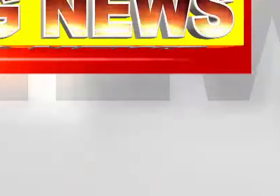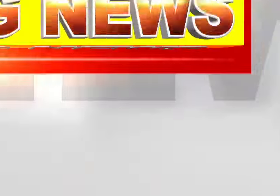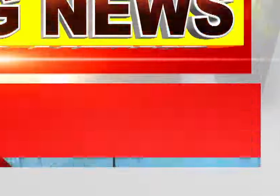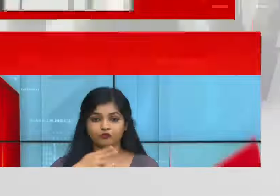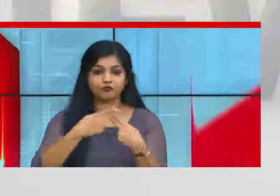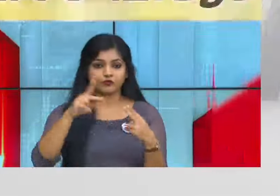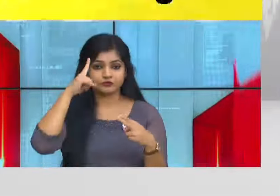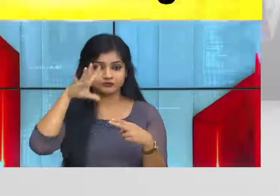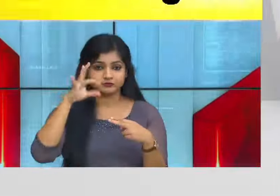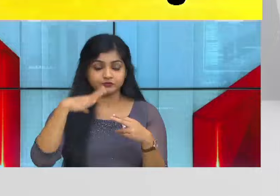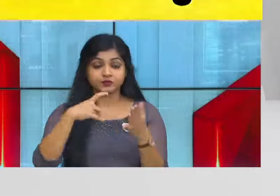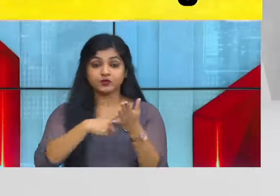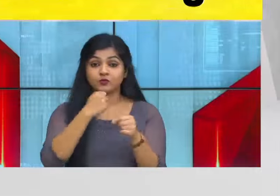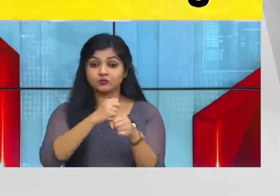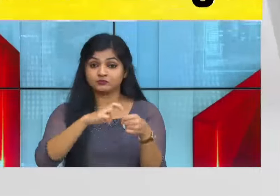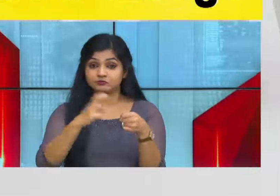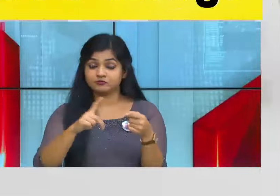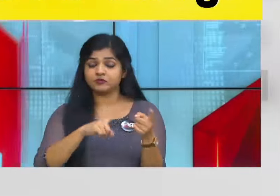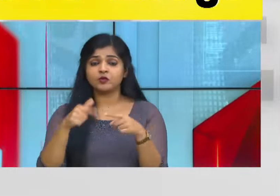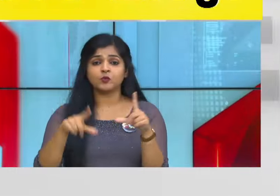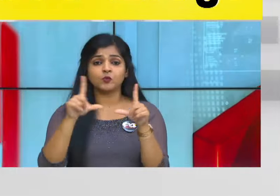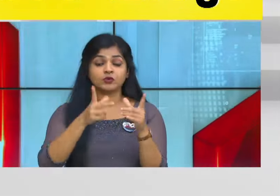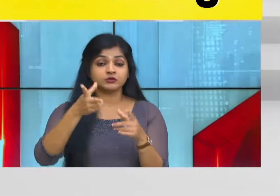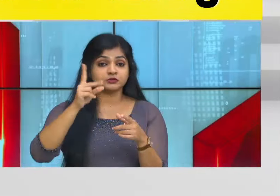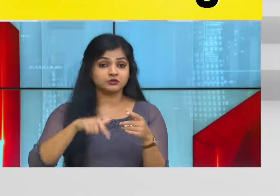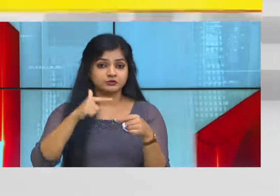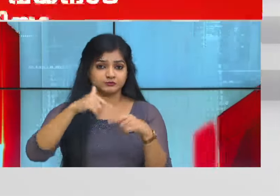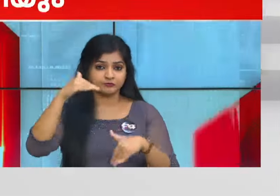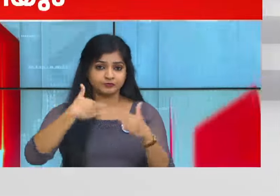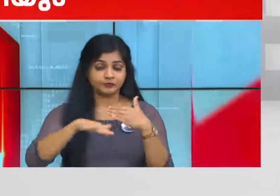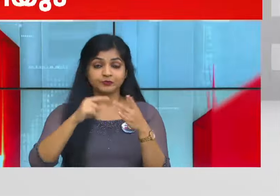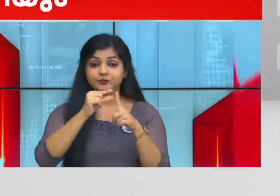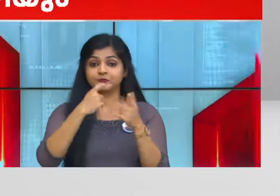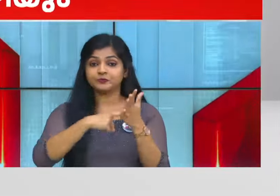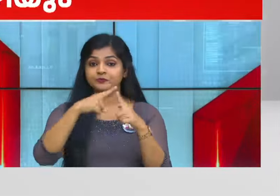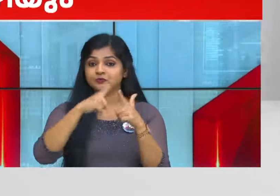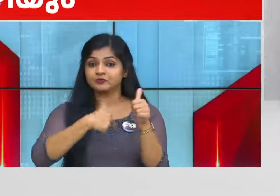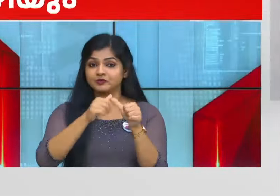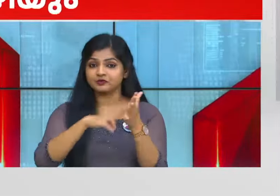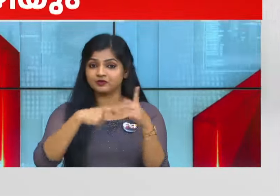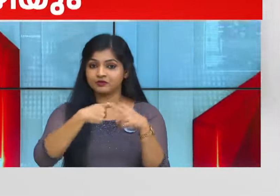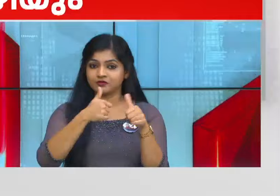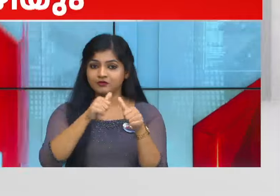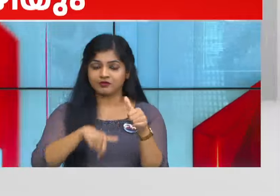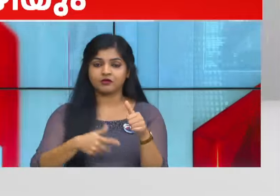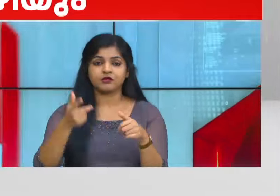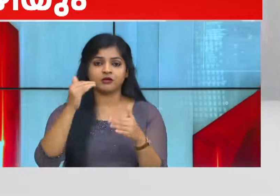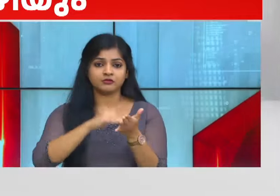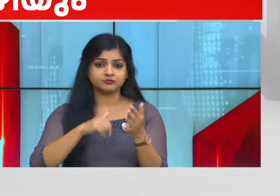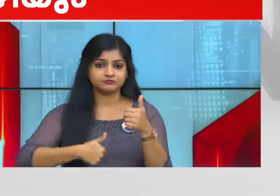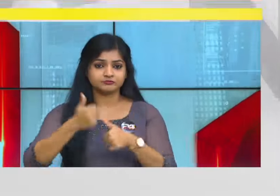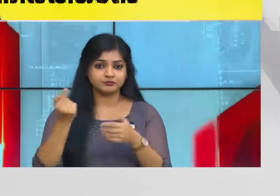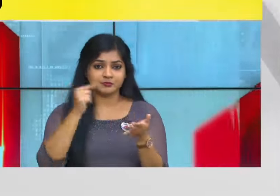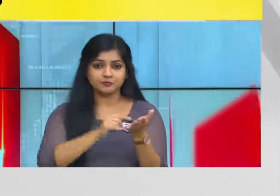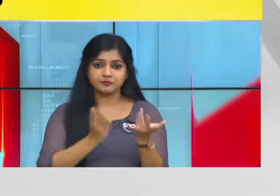രാഹുൽ ഗാന്ധി ഒഴിയുന്ന വേളയിൽ ഇനി വയനാട് ഉപതെരഞ്ഞെടുപ്പ് ഉണ്ടായാൽ പ്രിയങ്ക ഗാന്ധി അനുയോജ്യമായ സ്ഥാനാർത്ഥിയാണെന്ന് കൊടുക്കുന്ന ശേഷം ഇപ്പോൾ 24 വ്യക്തമാക്കിയിട്ടുണ്ട്. എന്തായാലും അത്തരം ചില ചർച്ചകളിലേക്ക്